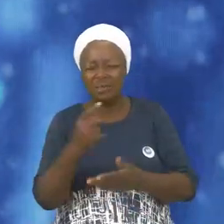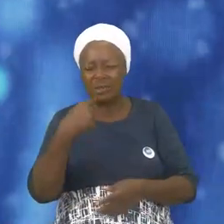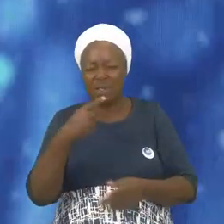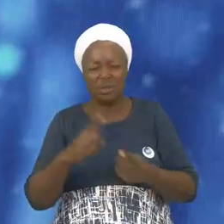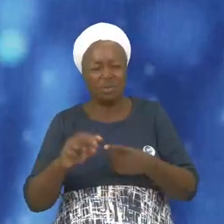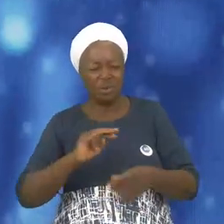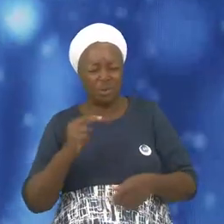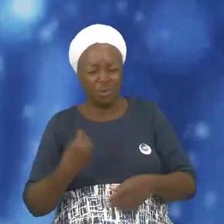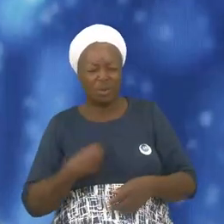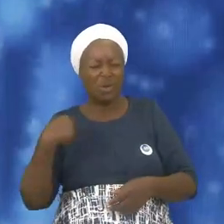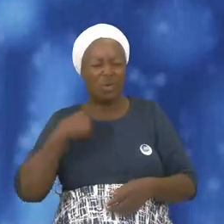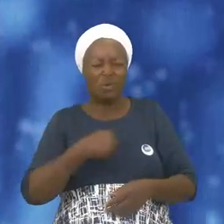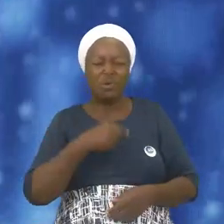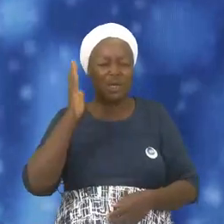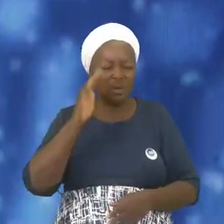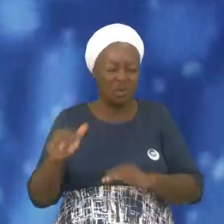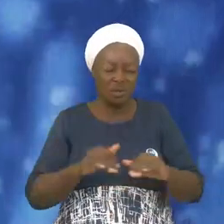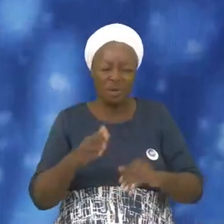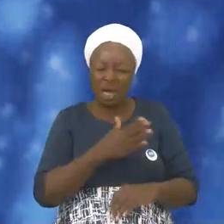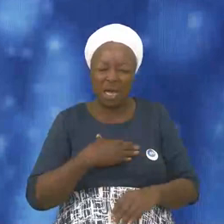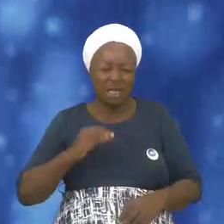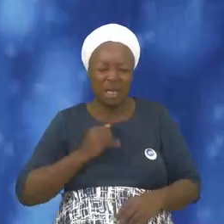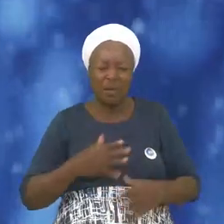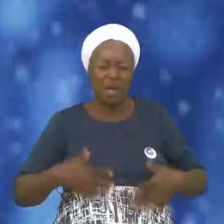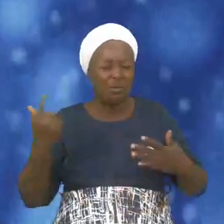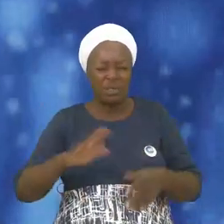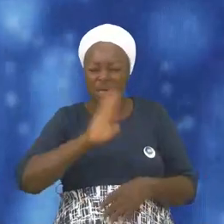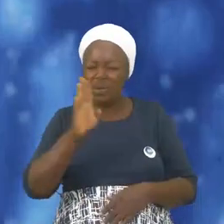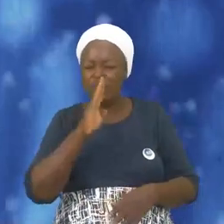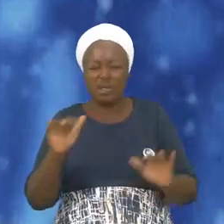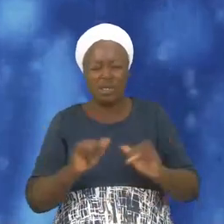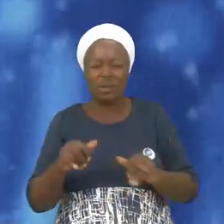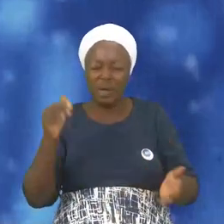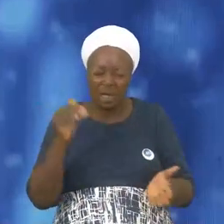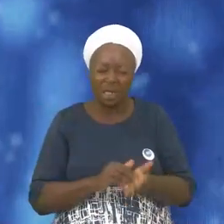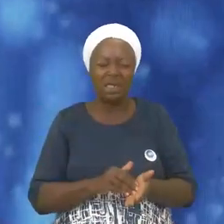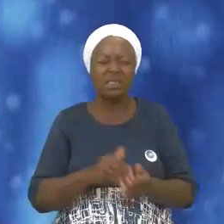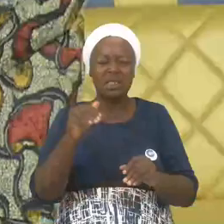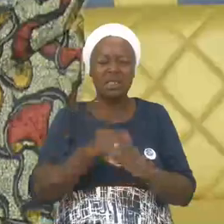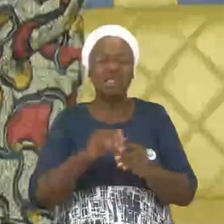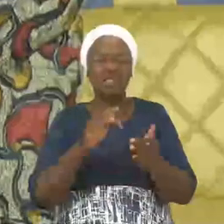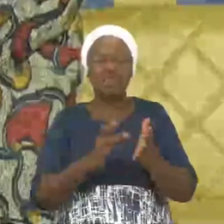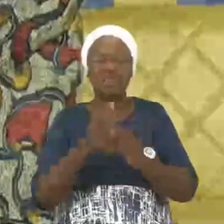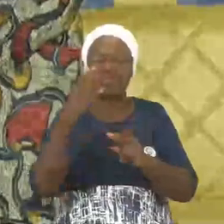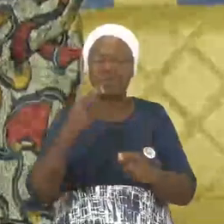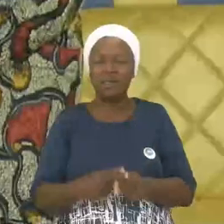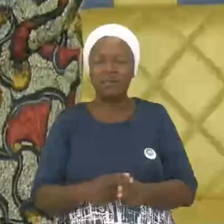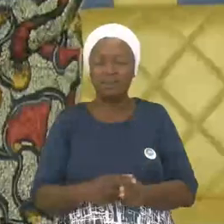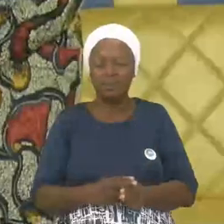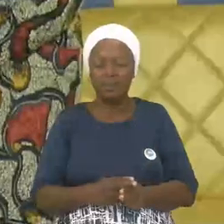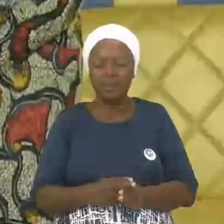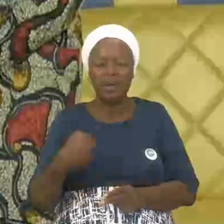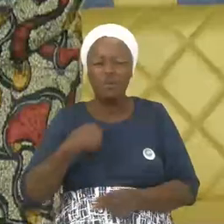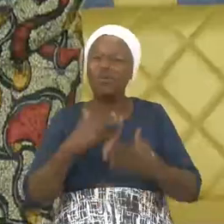volonté pour que tout ce que tu nous diras, nous le ferons. Et nos vies ne seront plus jamais